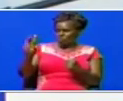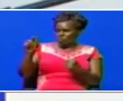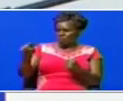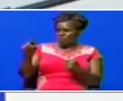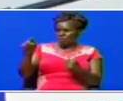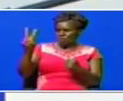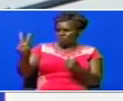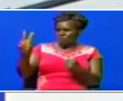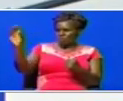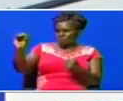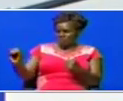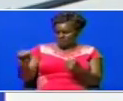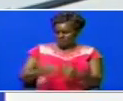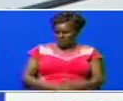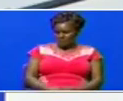42.42%.